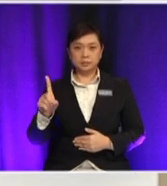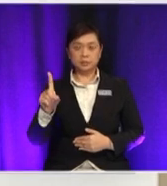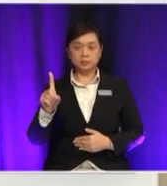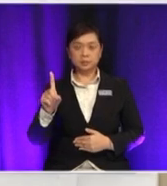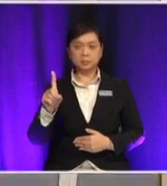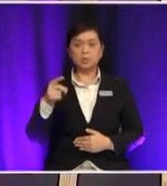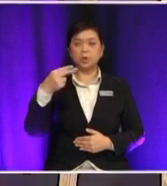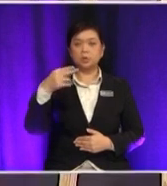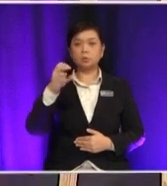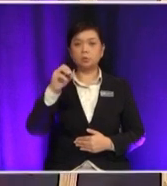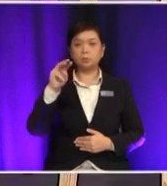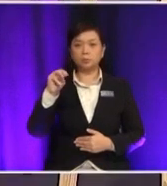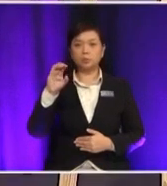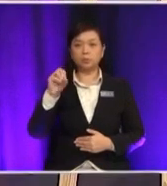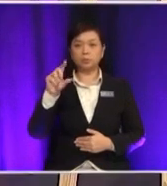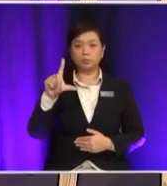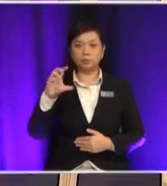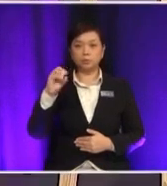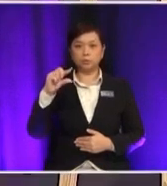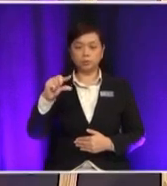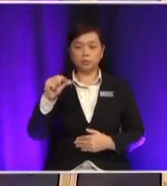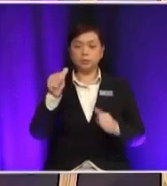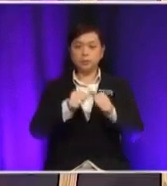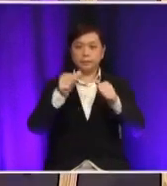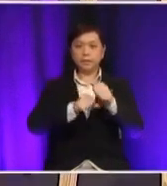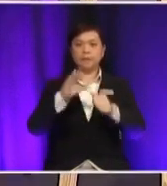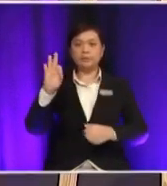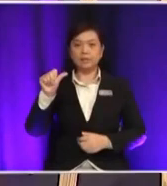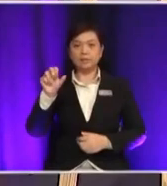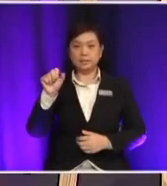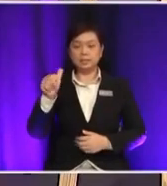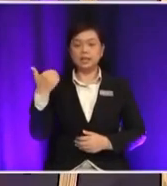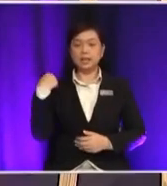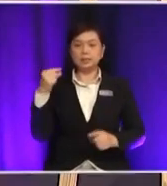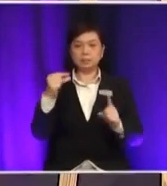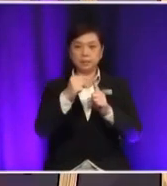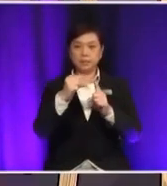dia mesti ada perkataan homolog Kalau Anda ingat